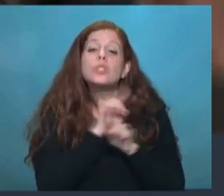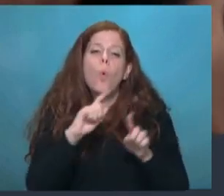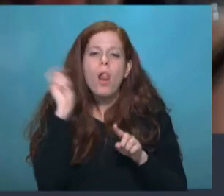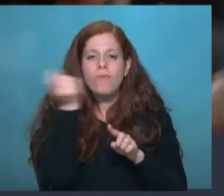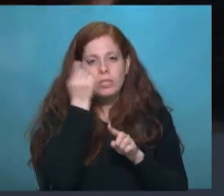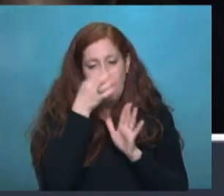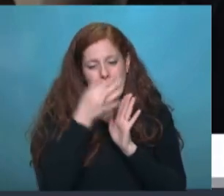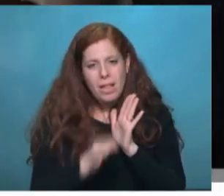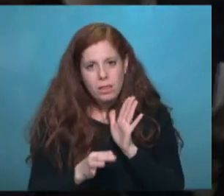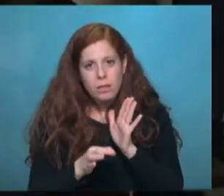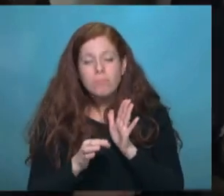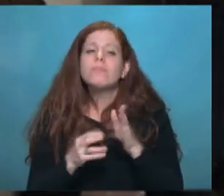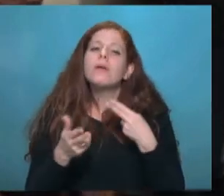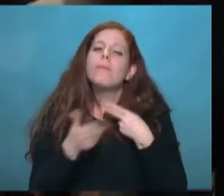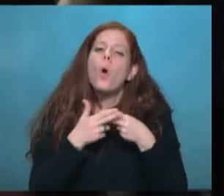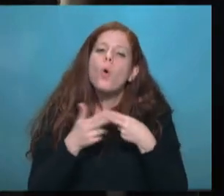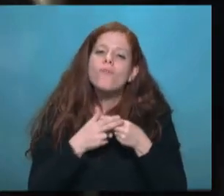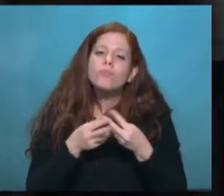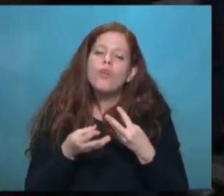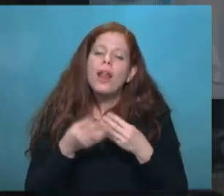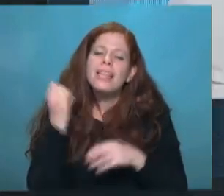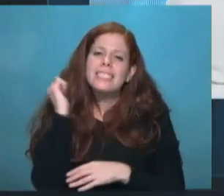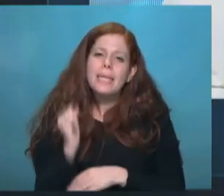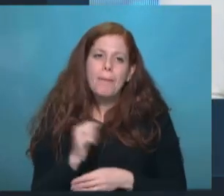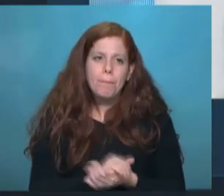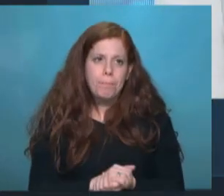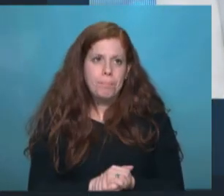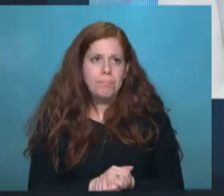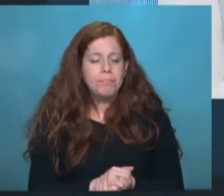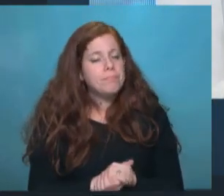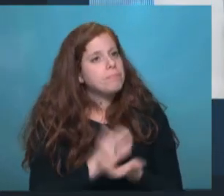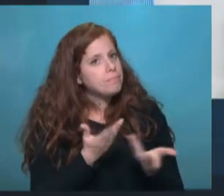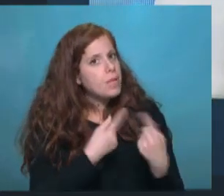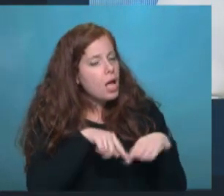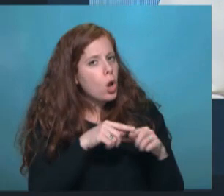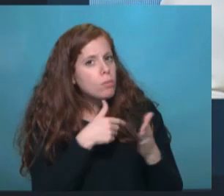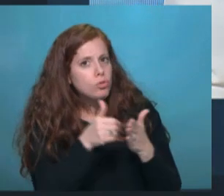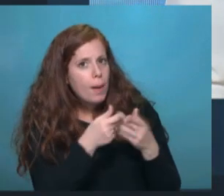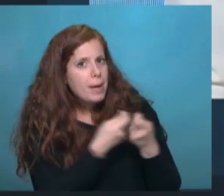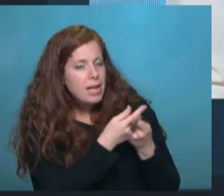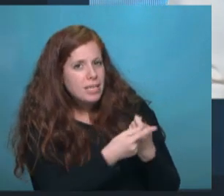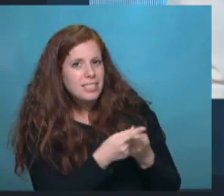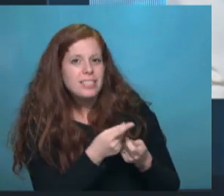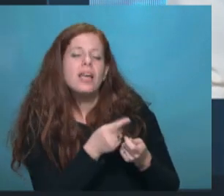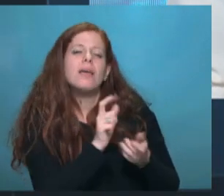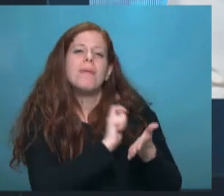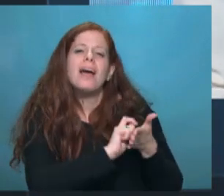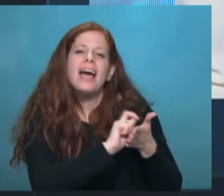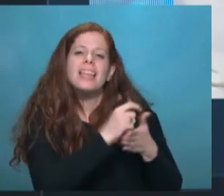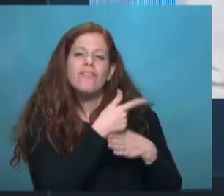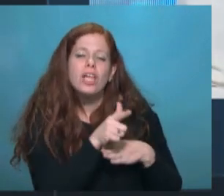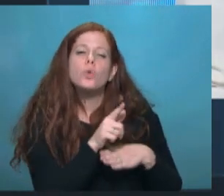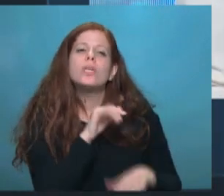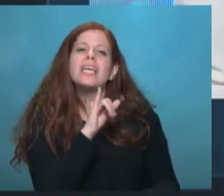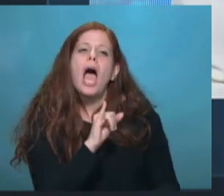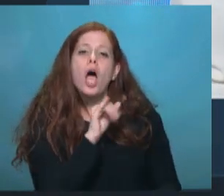פרסום לקרוביהם של הנרצחים. אנחנו ממשיכים בעניין הזה איתך, כתבתנו יערה שפירה, ואת